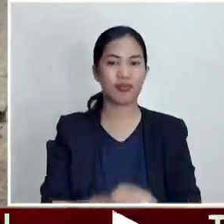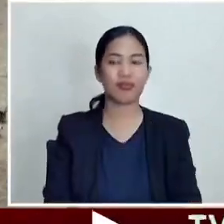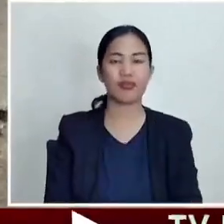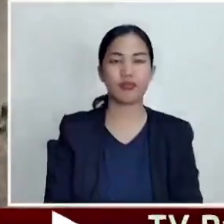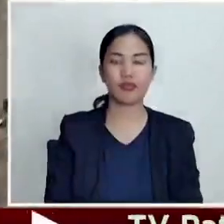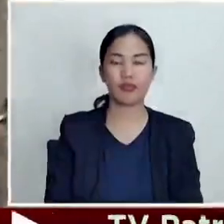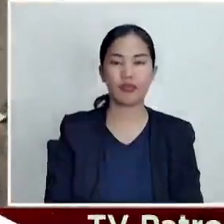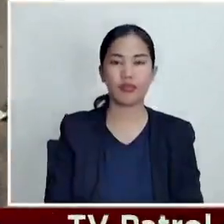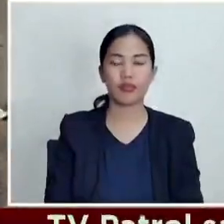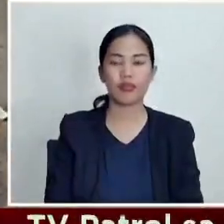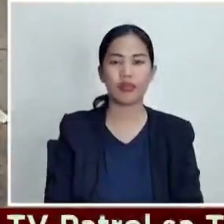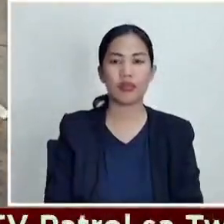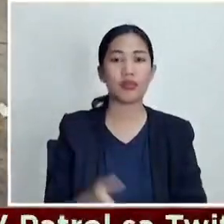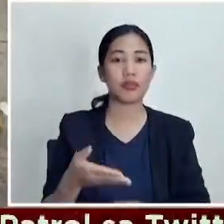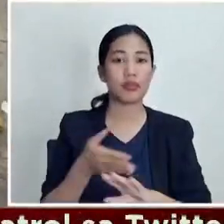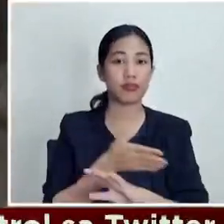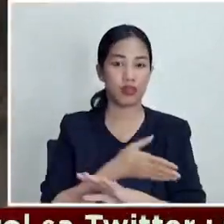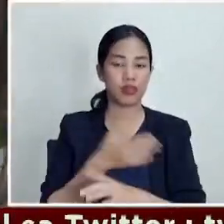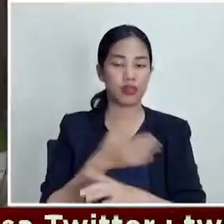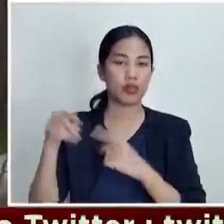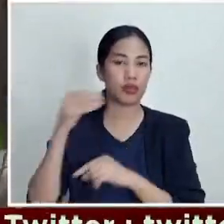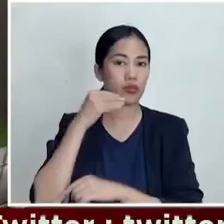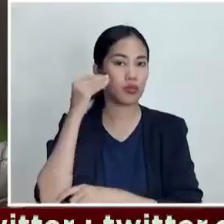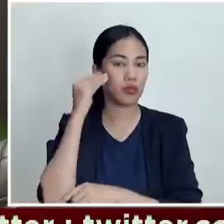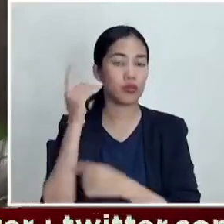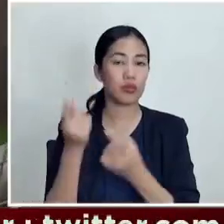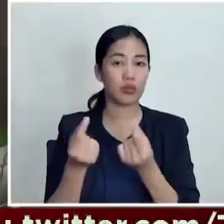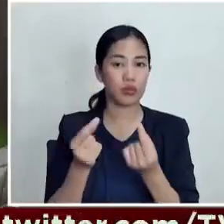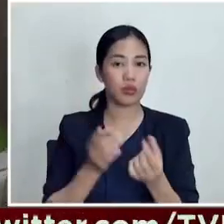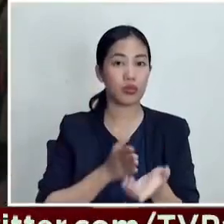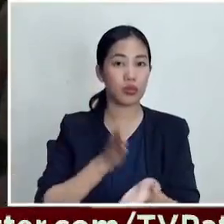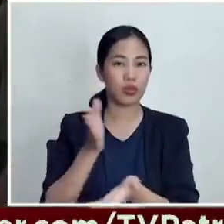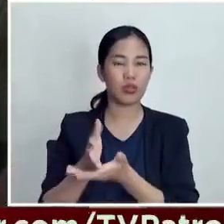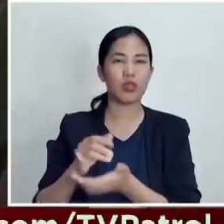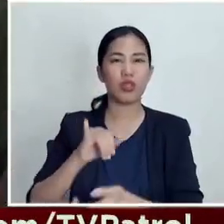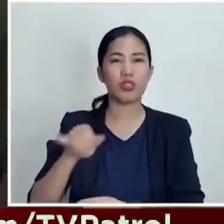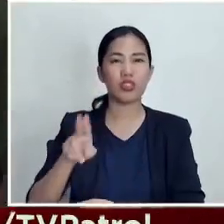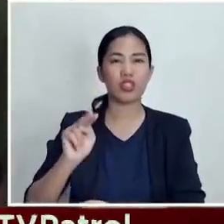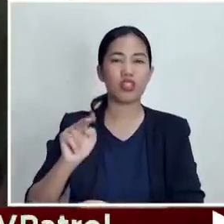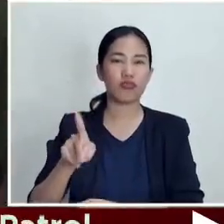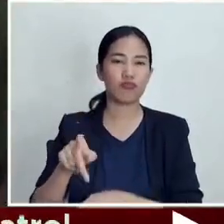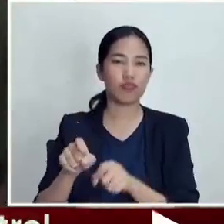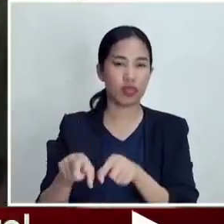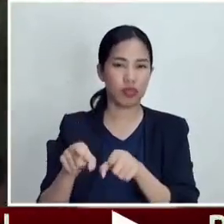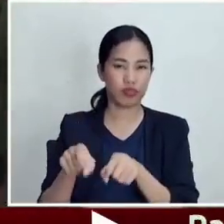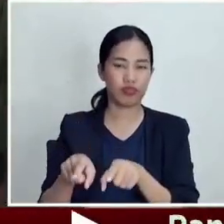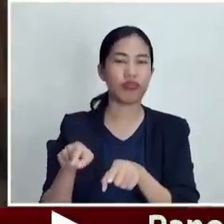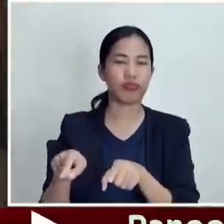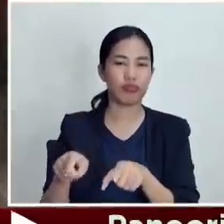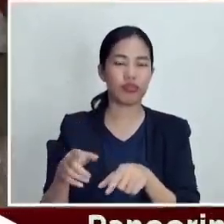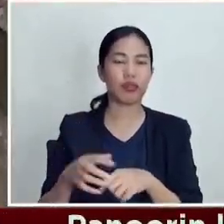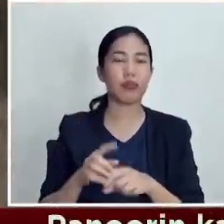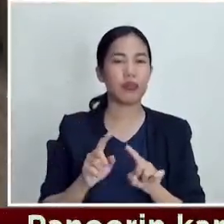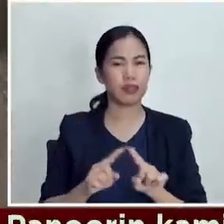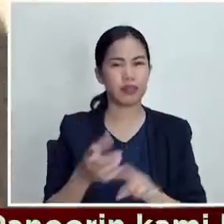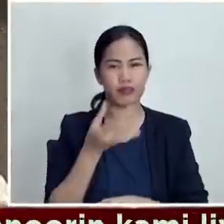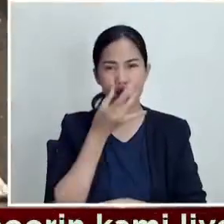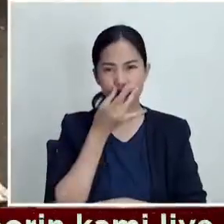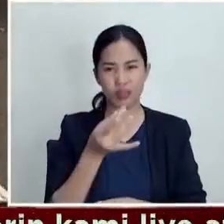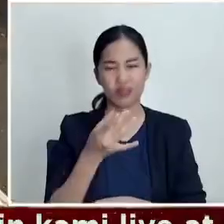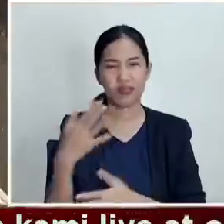Bago umuwi, diretso muna si Nanding sa junk shop para ibenta ang mga kalakal, pero kaunti lamang ang kinita